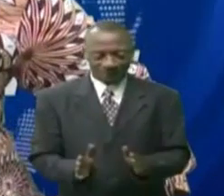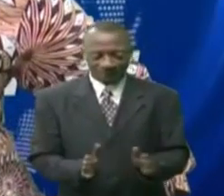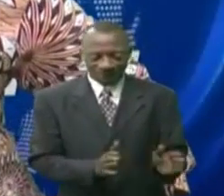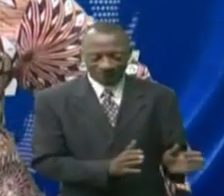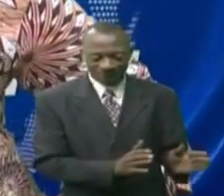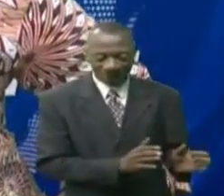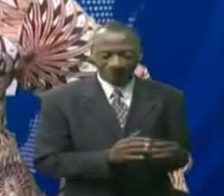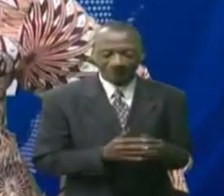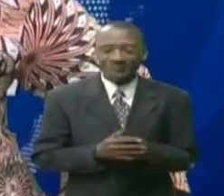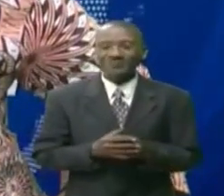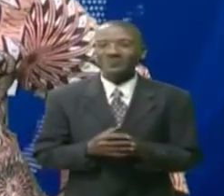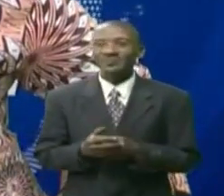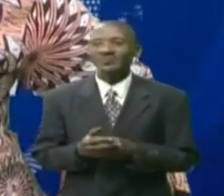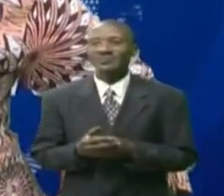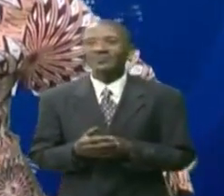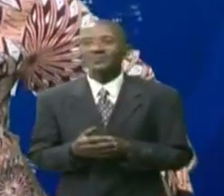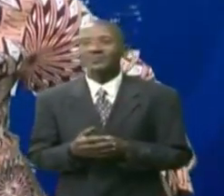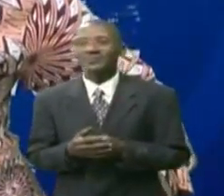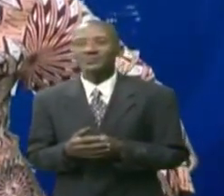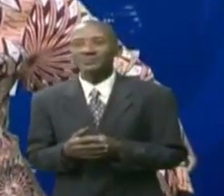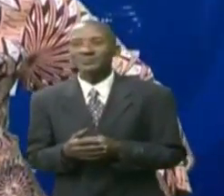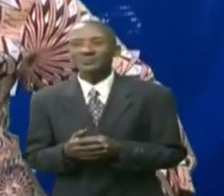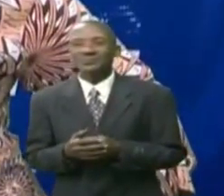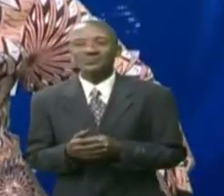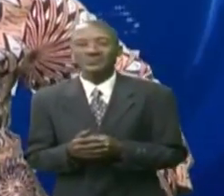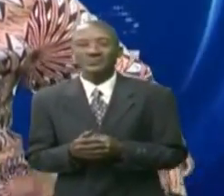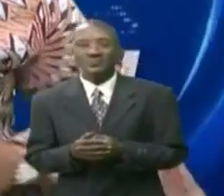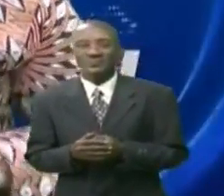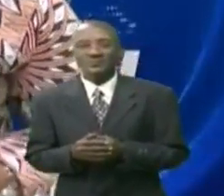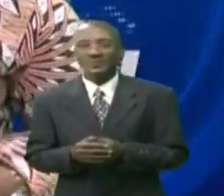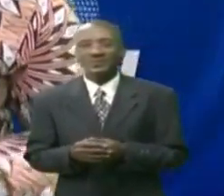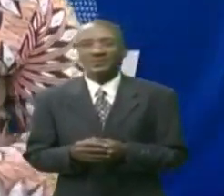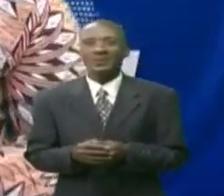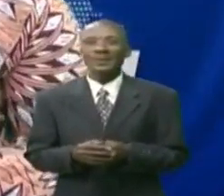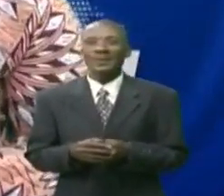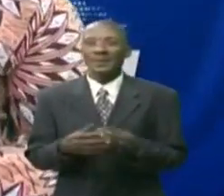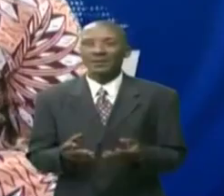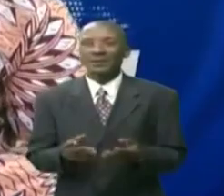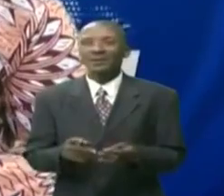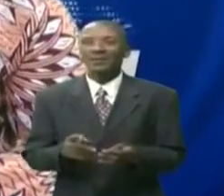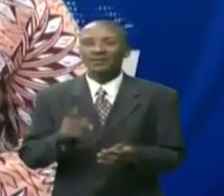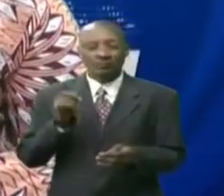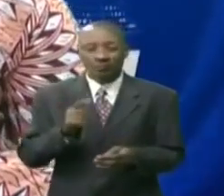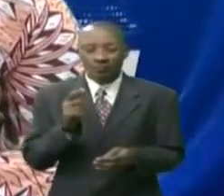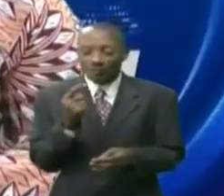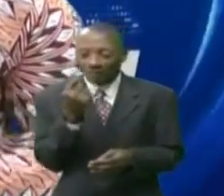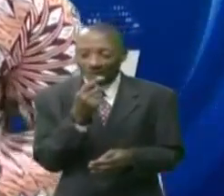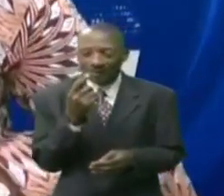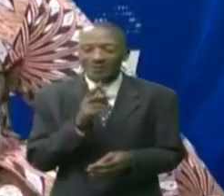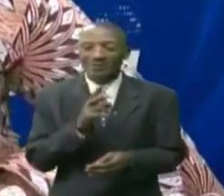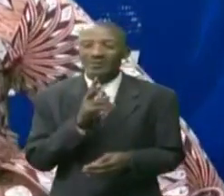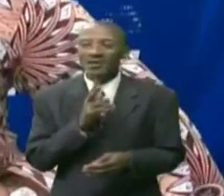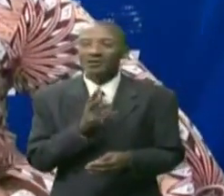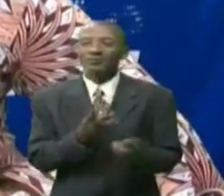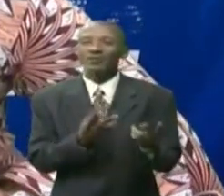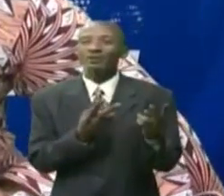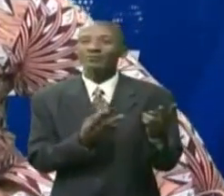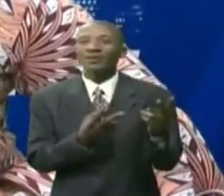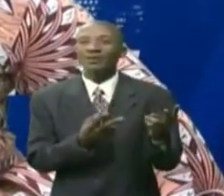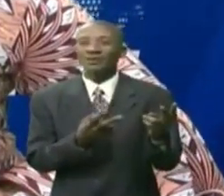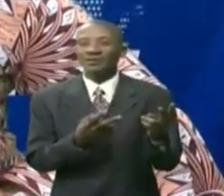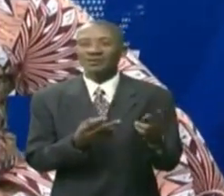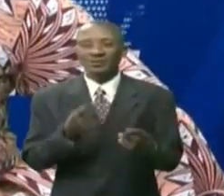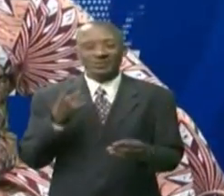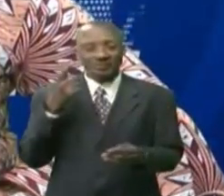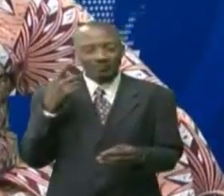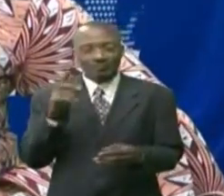Les creuseurs artisanaux du Lualaba vont désormais connaître la vraie valeur de leurs produits. Le nouveau centre de négoce de